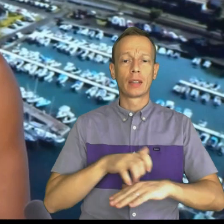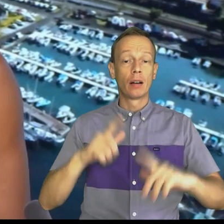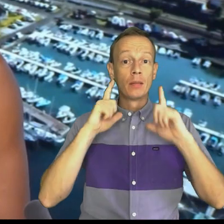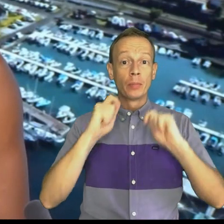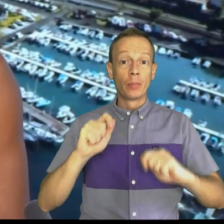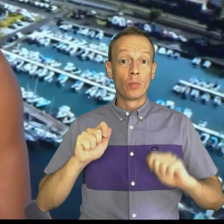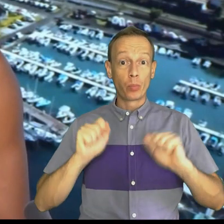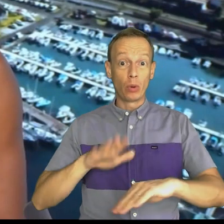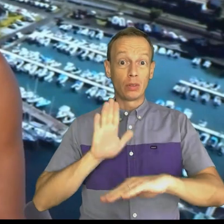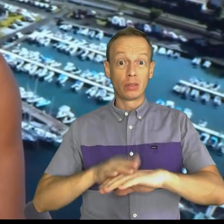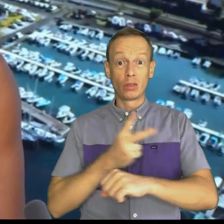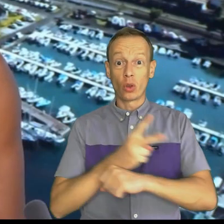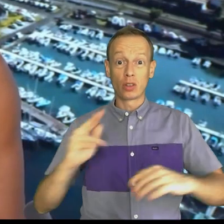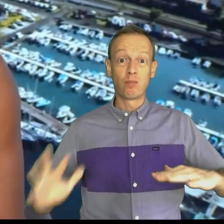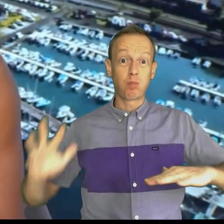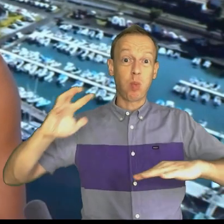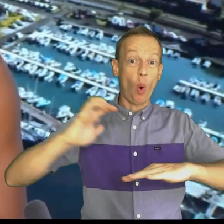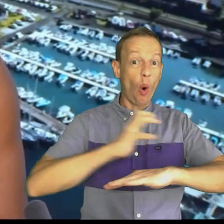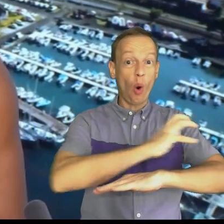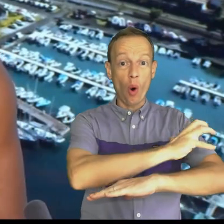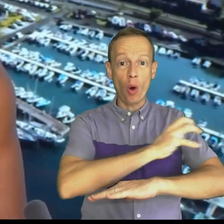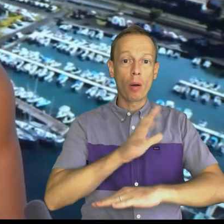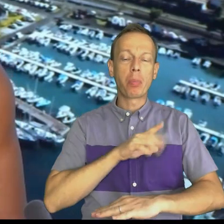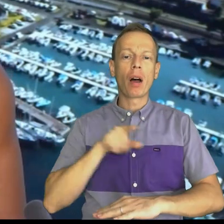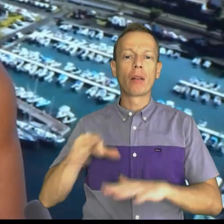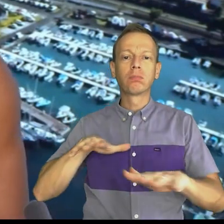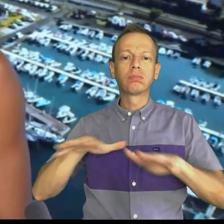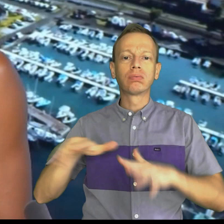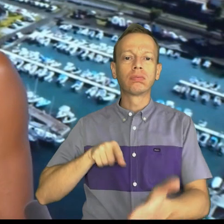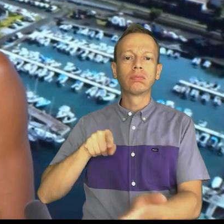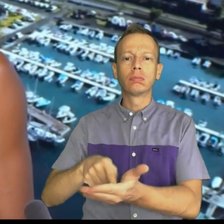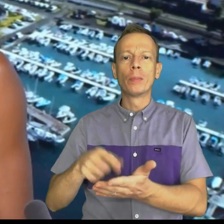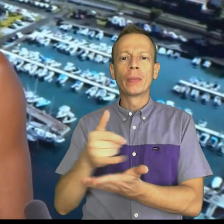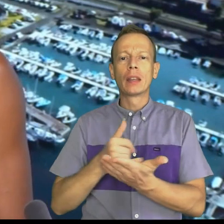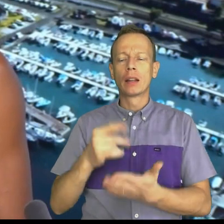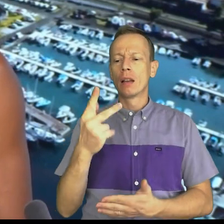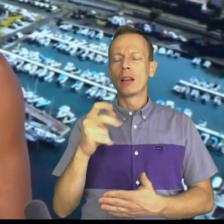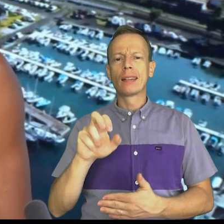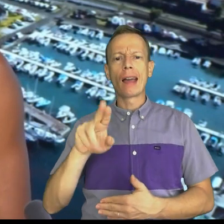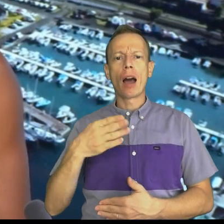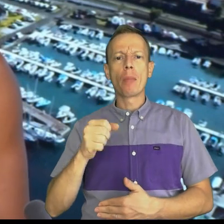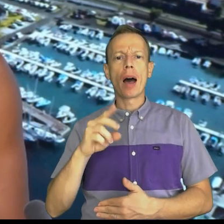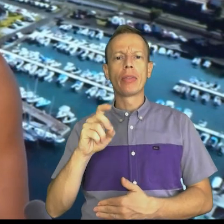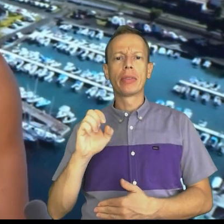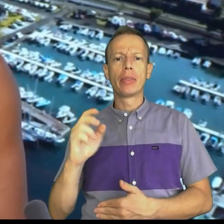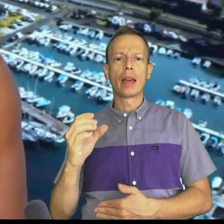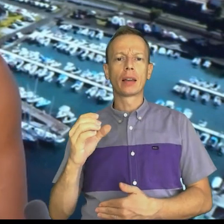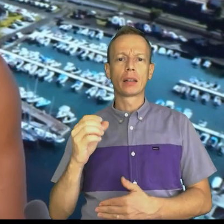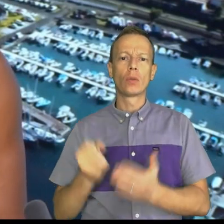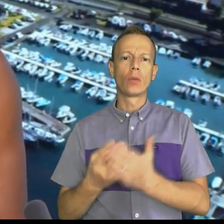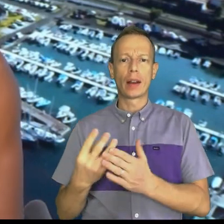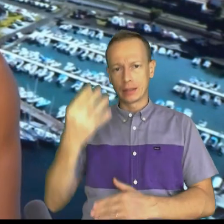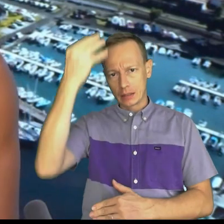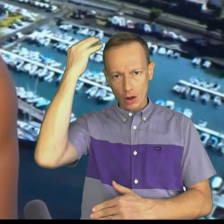nous vient du Haut-Commissariat. Une alerte tsunami suite au séisme de magnitude 7,9 aux îles Kermadek en Nouvelle